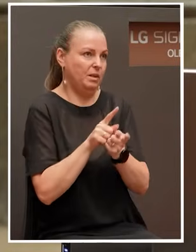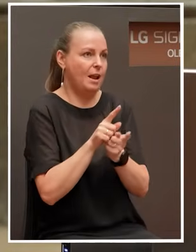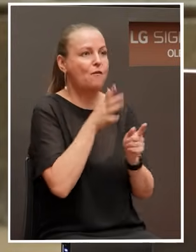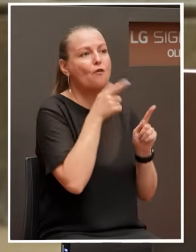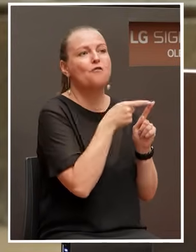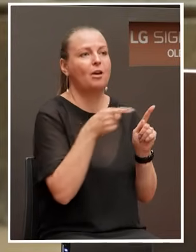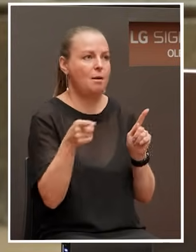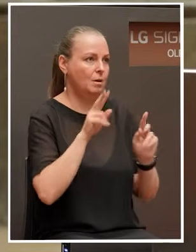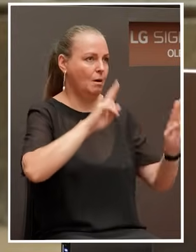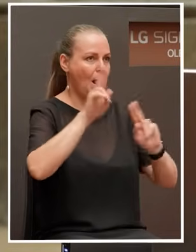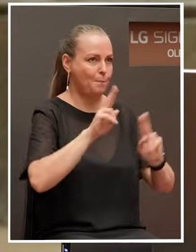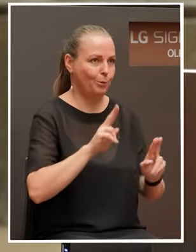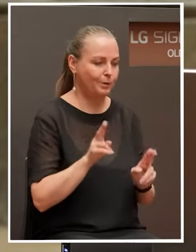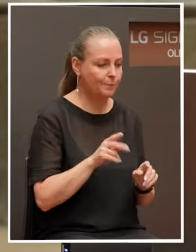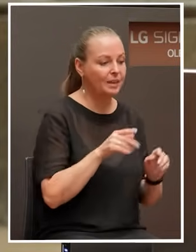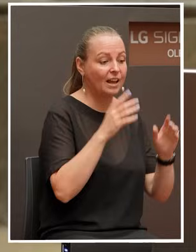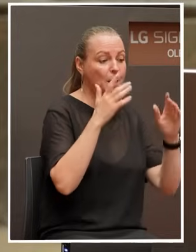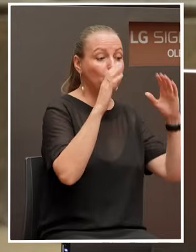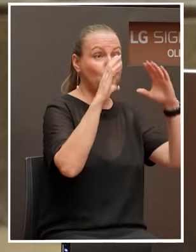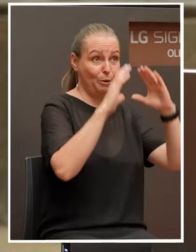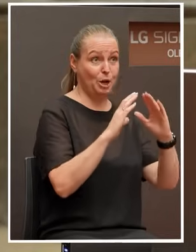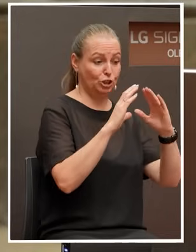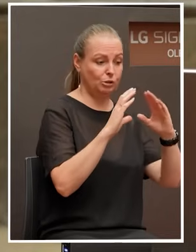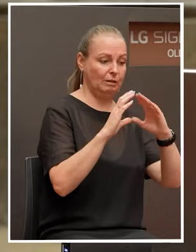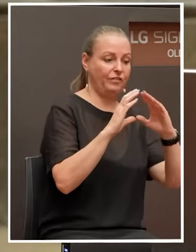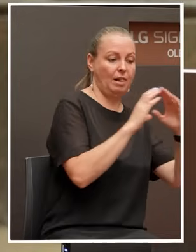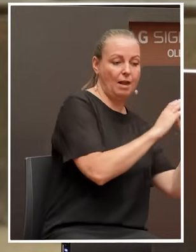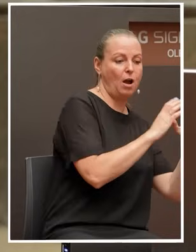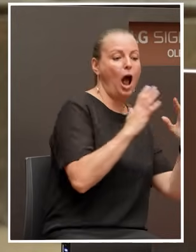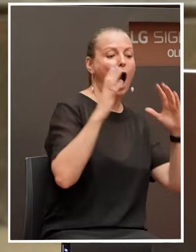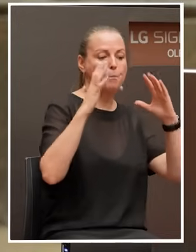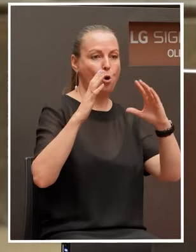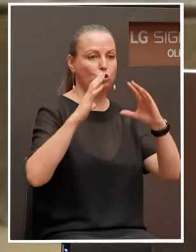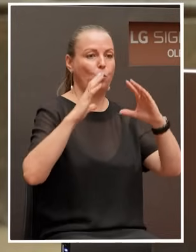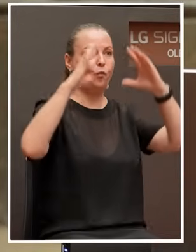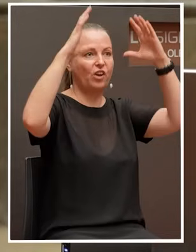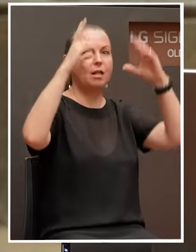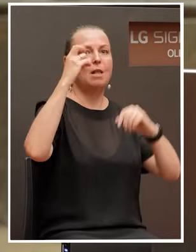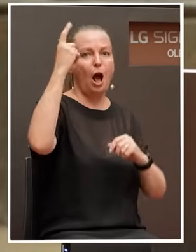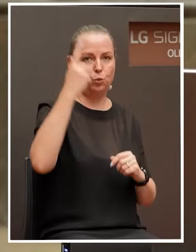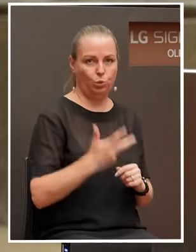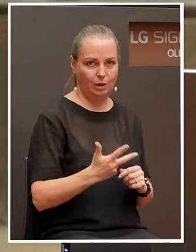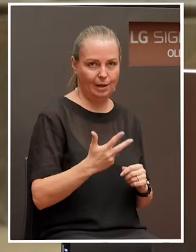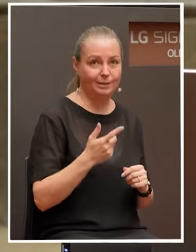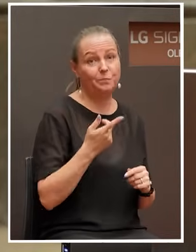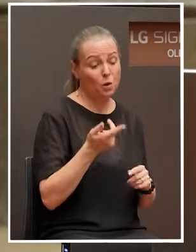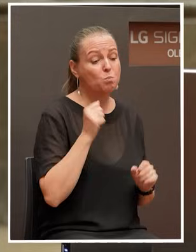процессе работы. Меньший стог сдвинут влево, а больше увеличен на треть. То есть если мы имели дело, конечно,